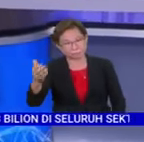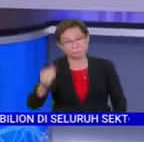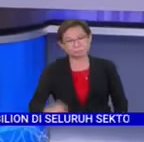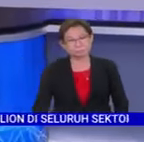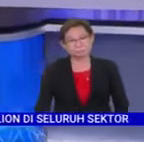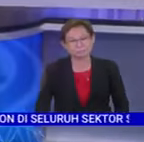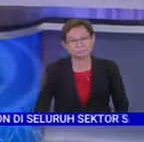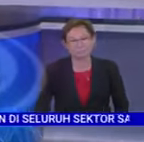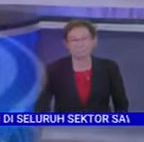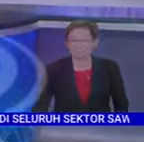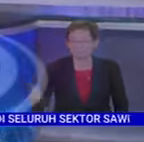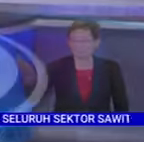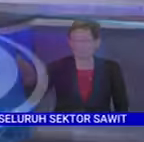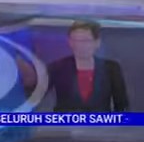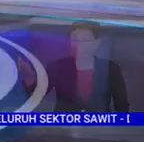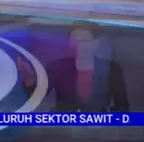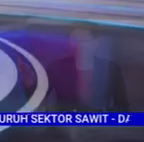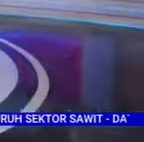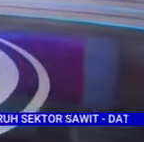Silakan.